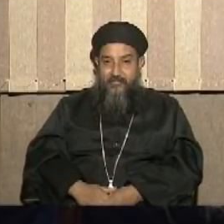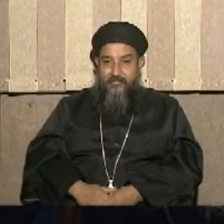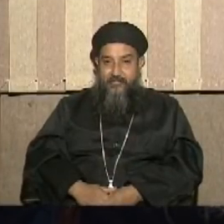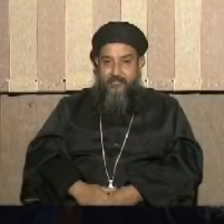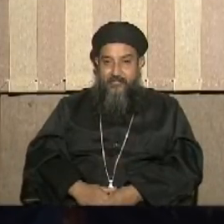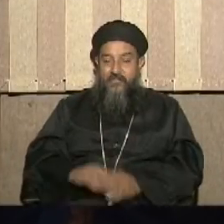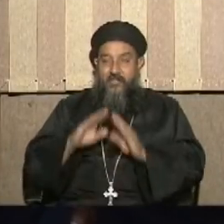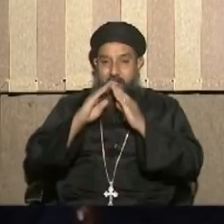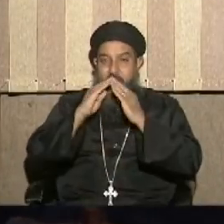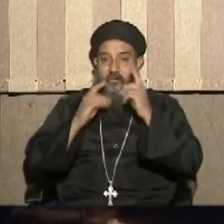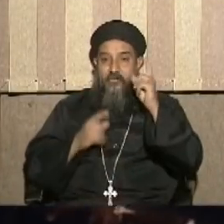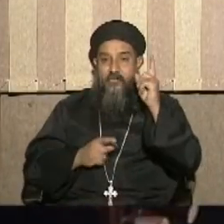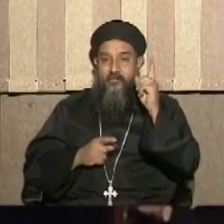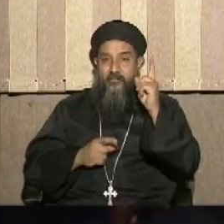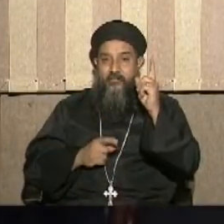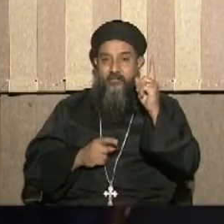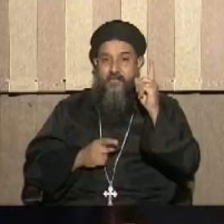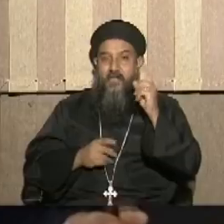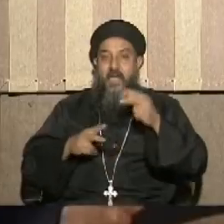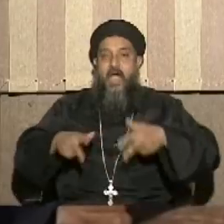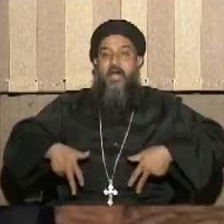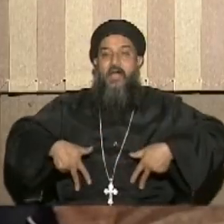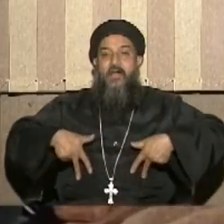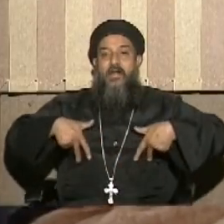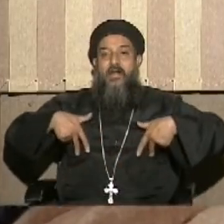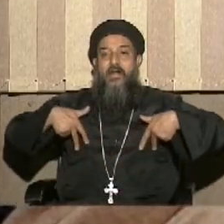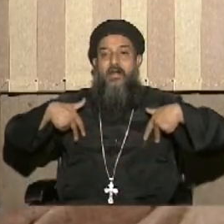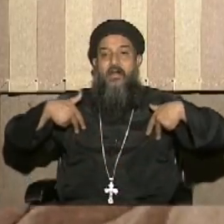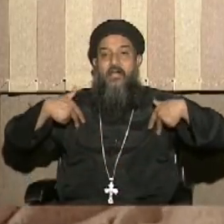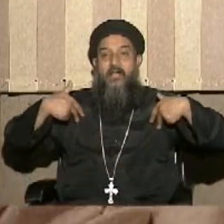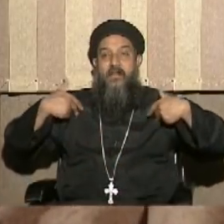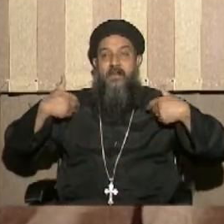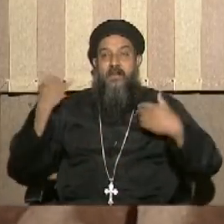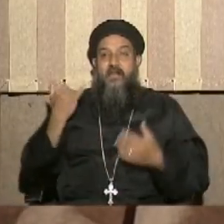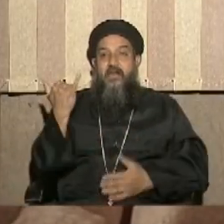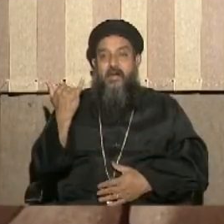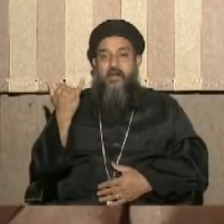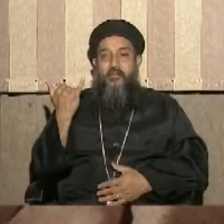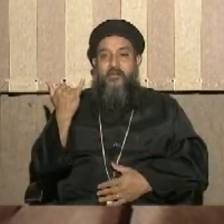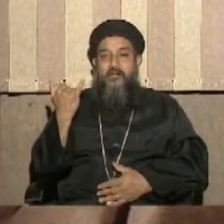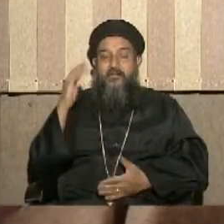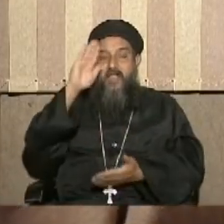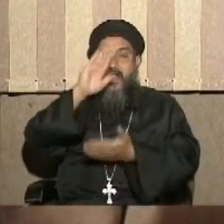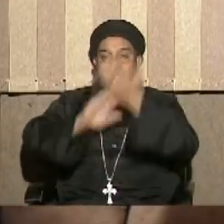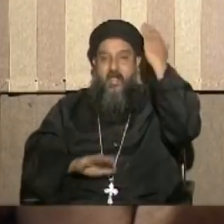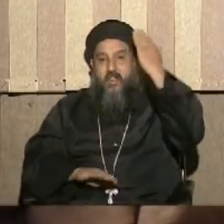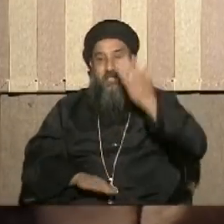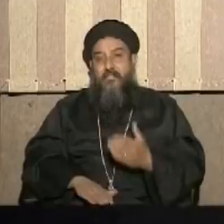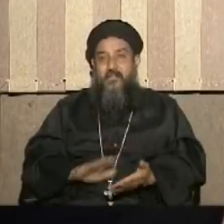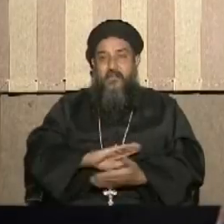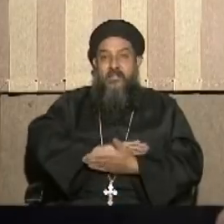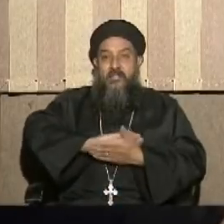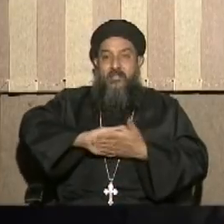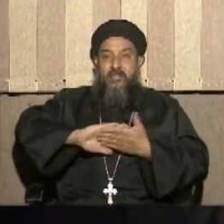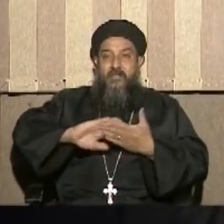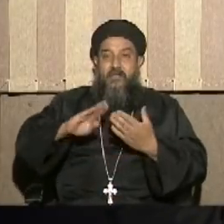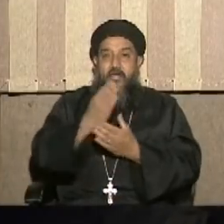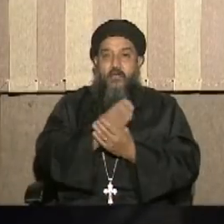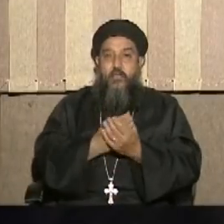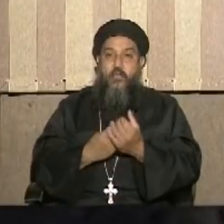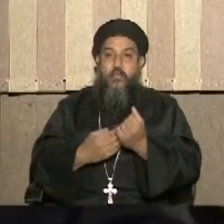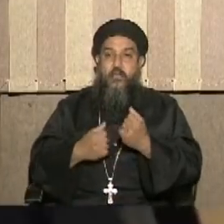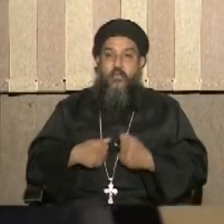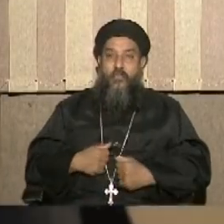أذكر ربنا يا أولاد، رحلتي قربت تخلص بسلام. يا أبي احنا